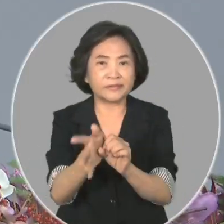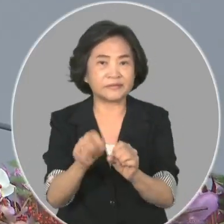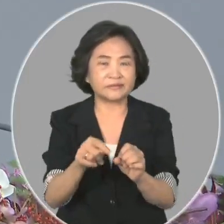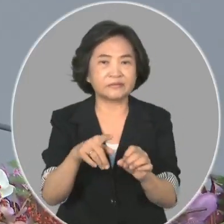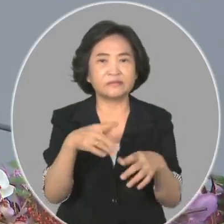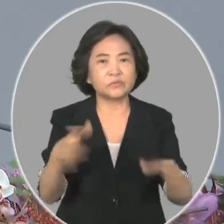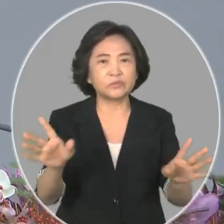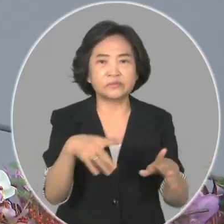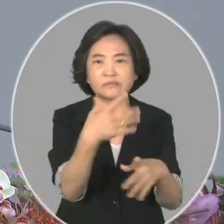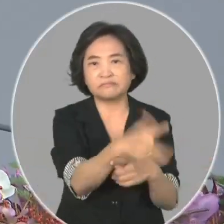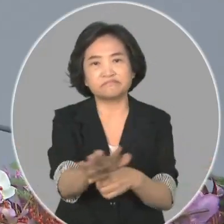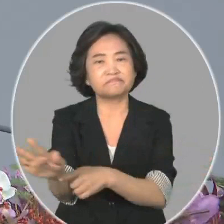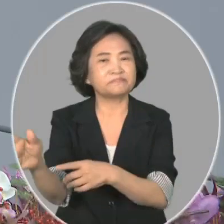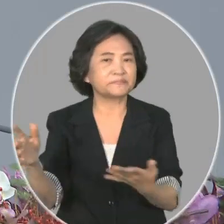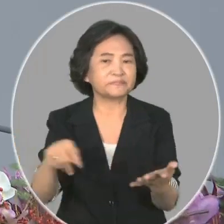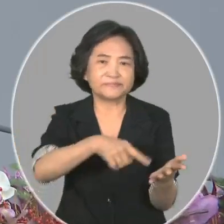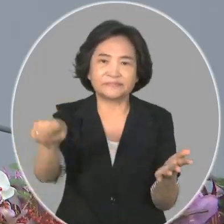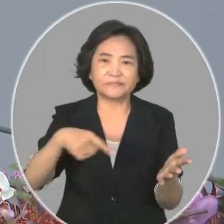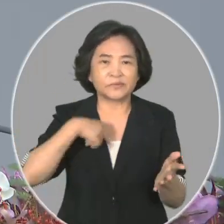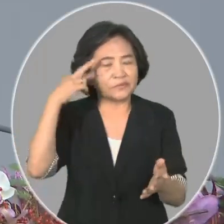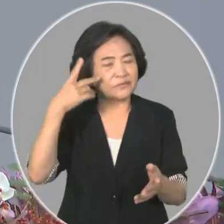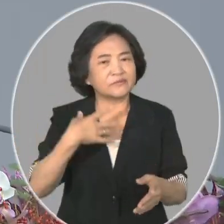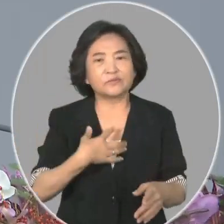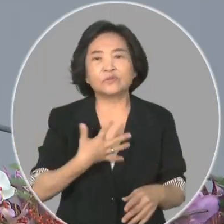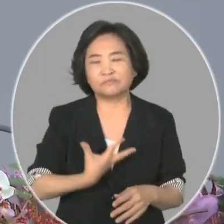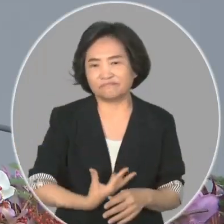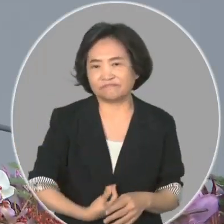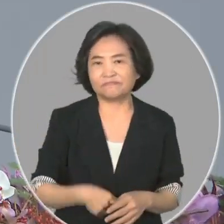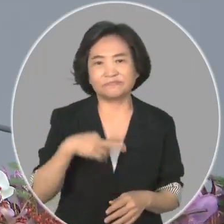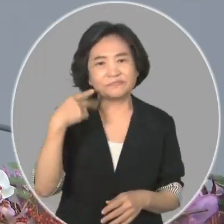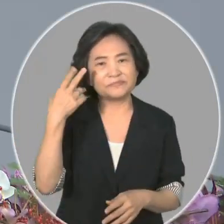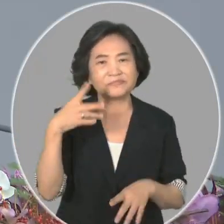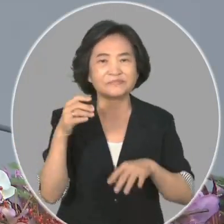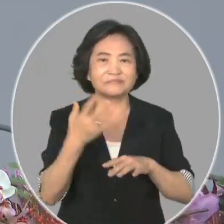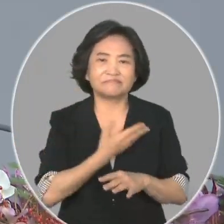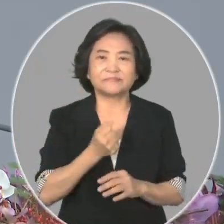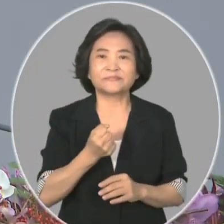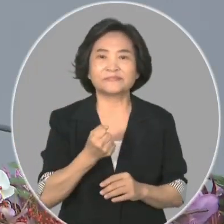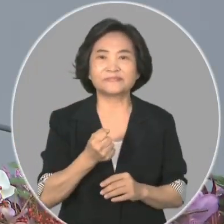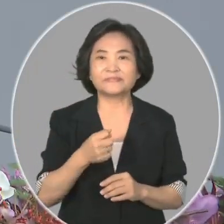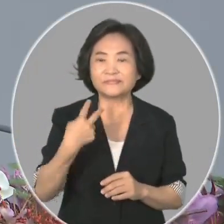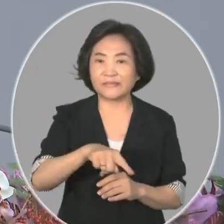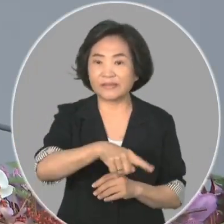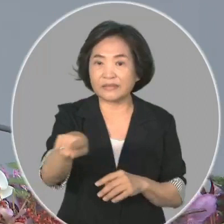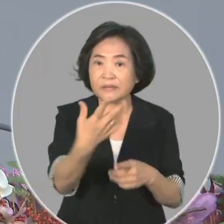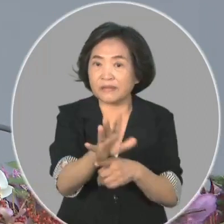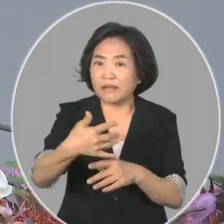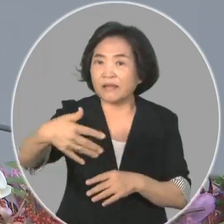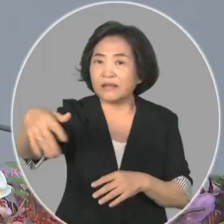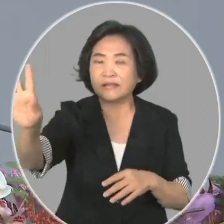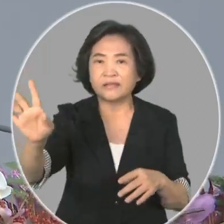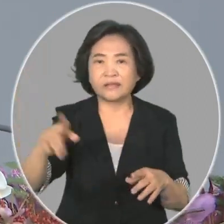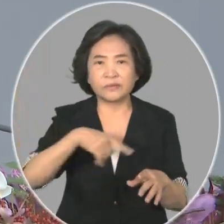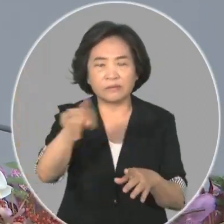离开的国人，我们同感不舍和哀错。他们的离去也